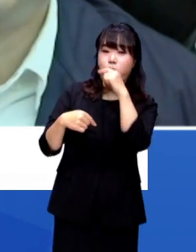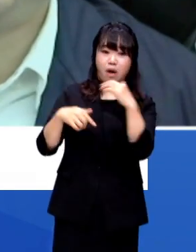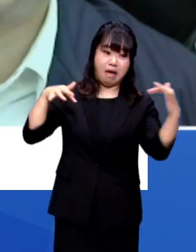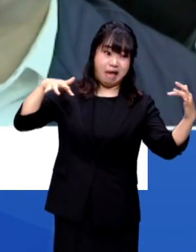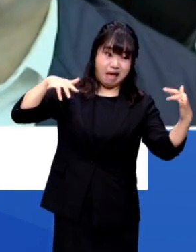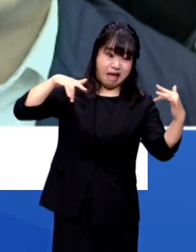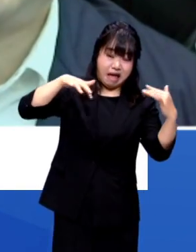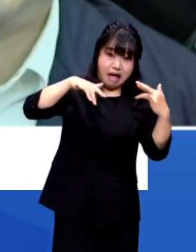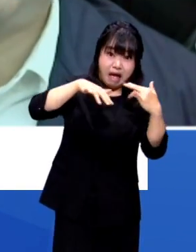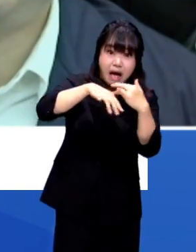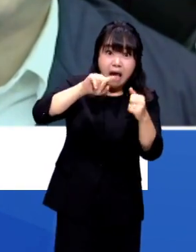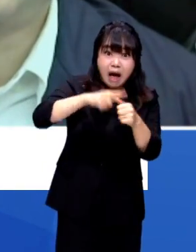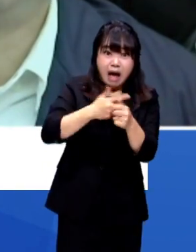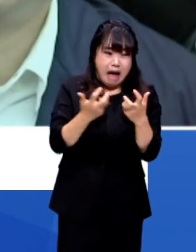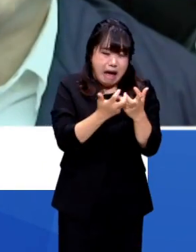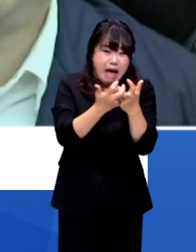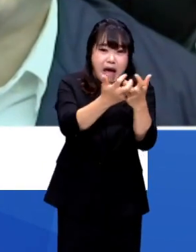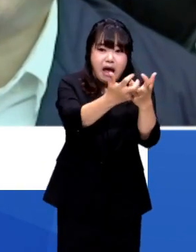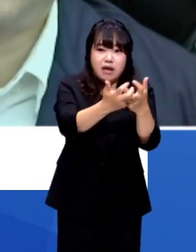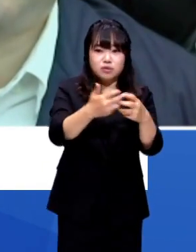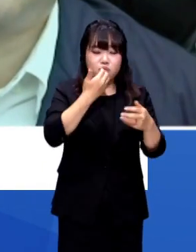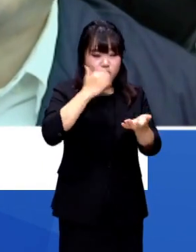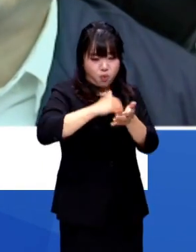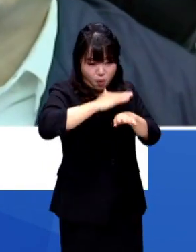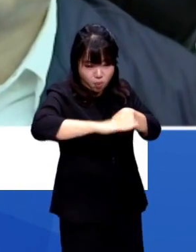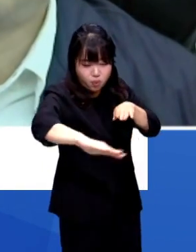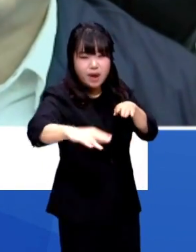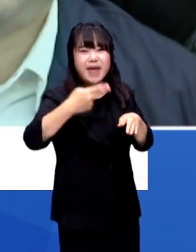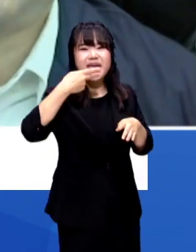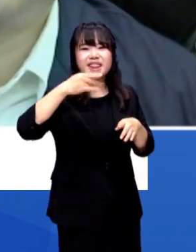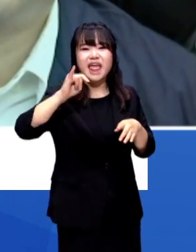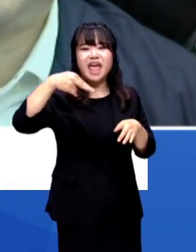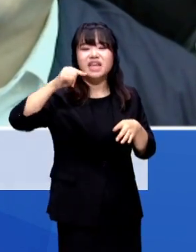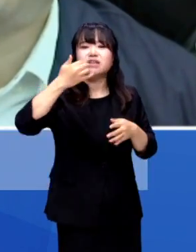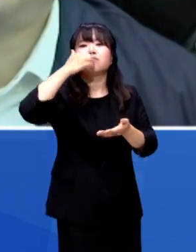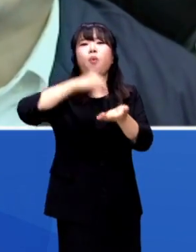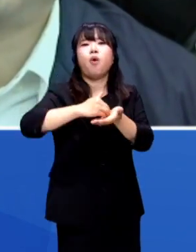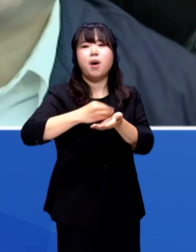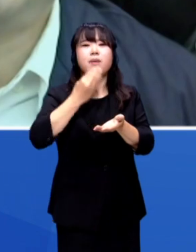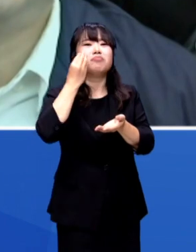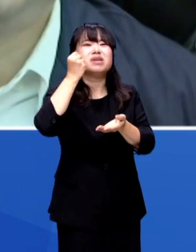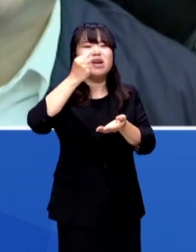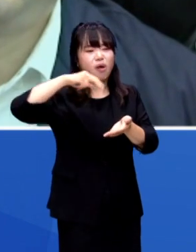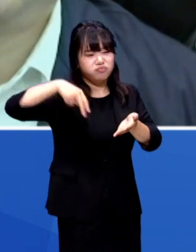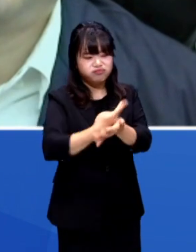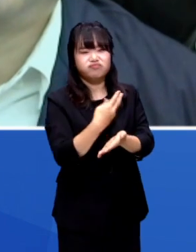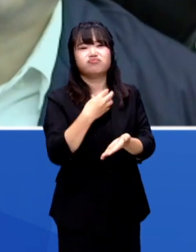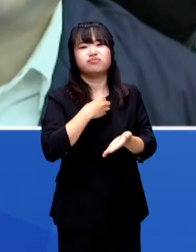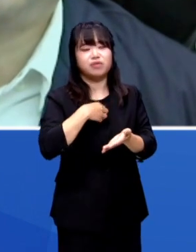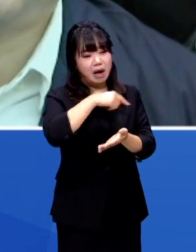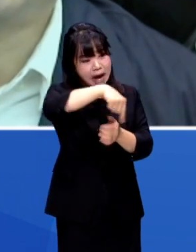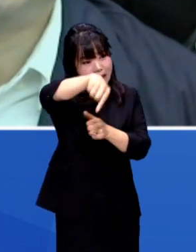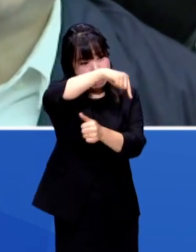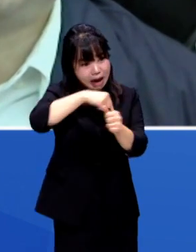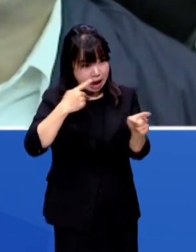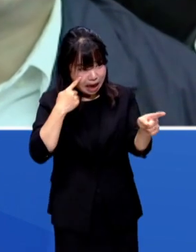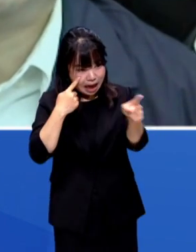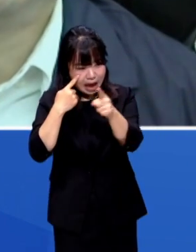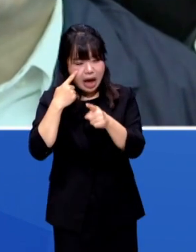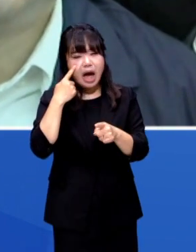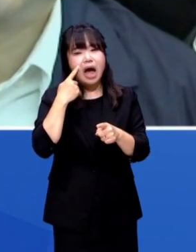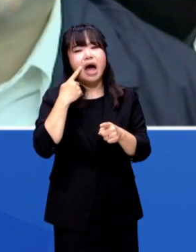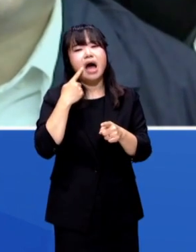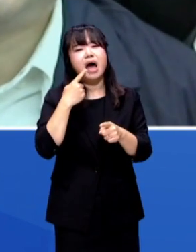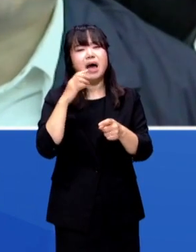그다음에 미끄러지기 쉬운 대리석이 일부 있었다는 것들, 턱이 있었다는 것들이 종합적으로 그 영향을